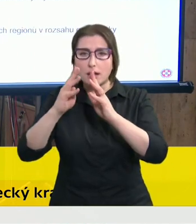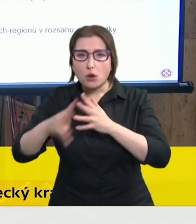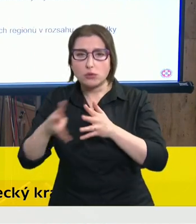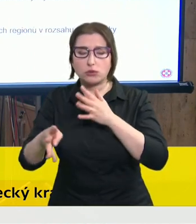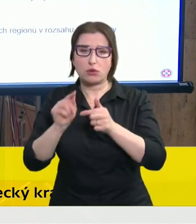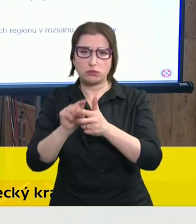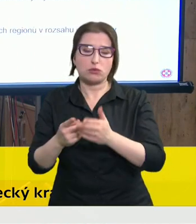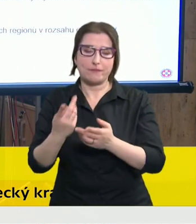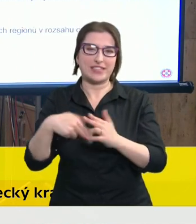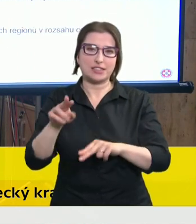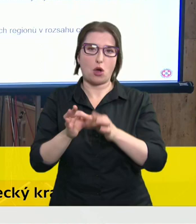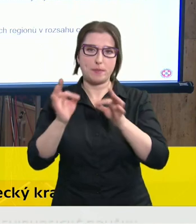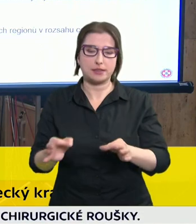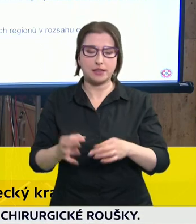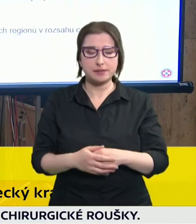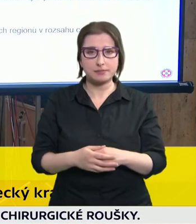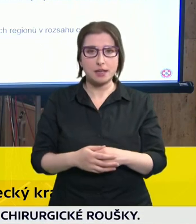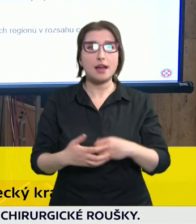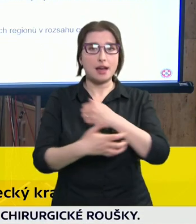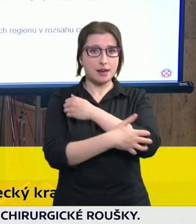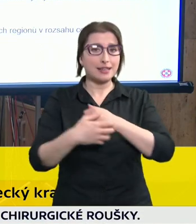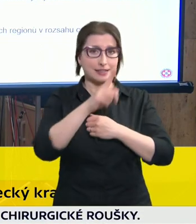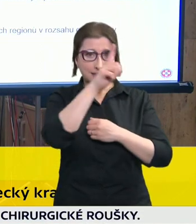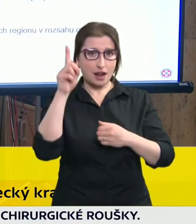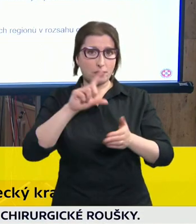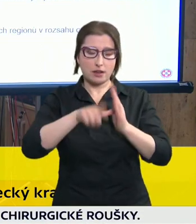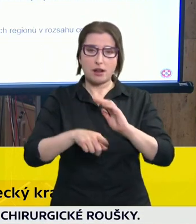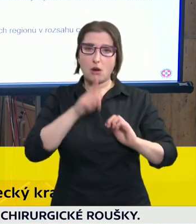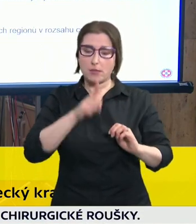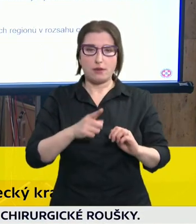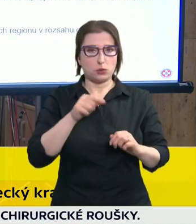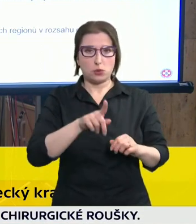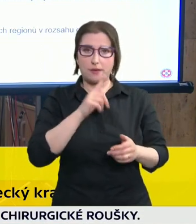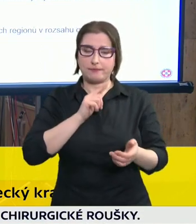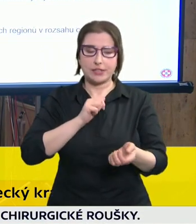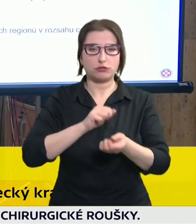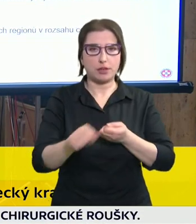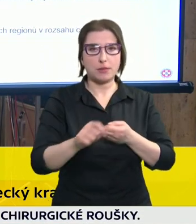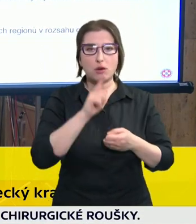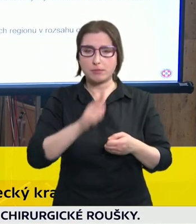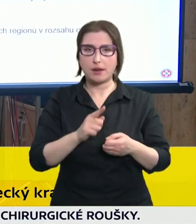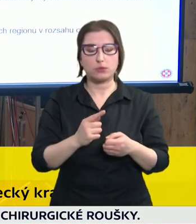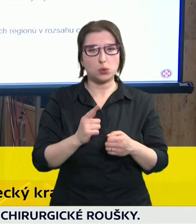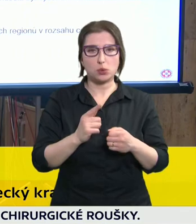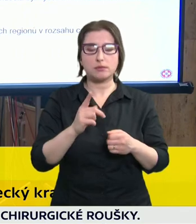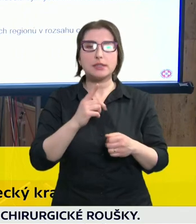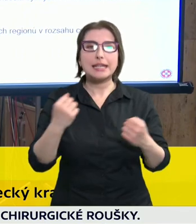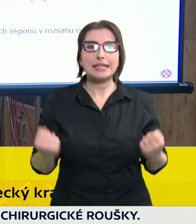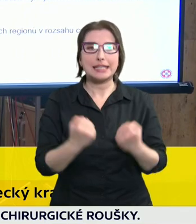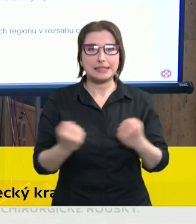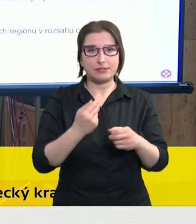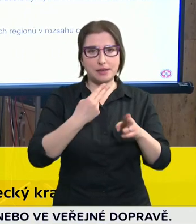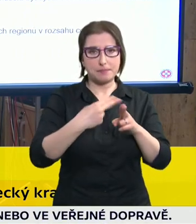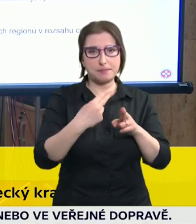V Královéhradeckém kraji jsme si tedy sáhli na úplné dno našich kapacit. Část té intenzivní péče jsme museli